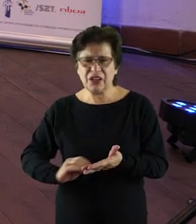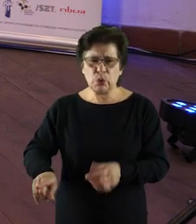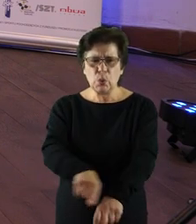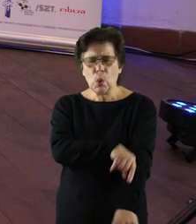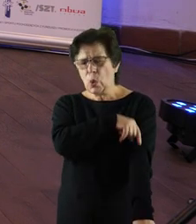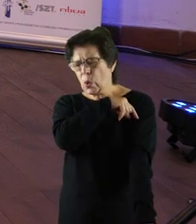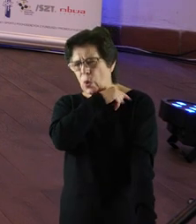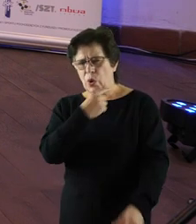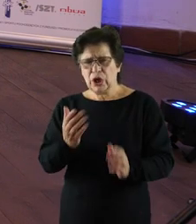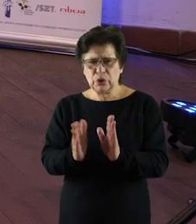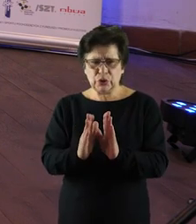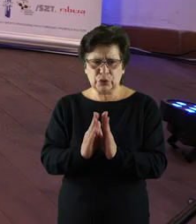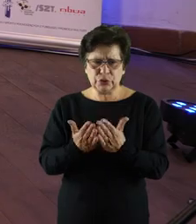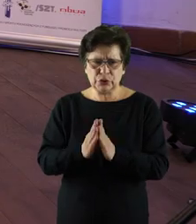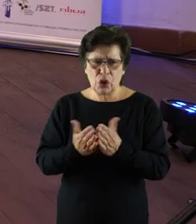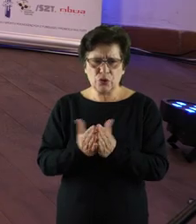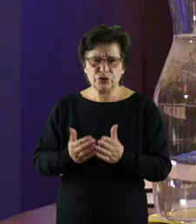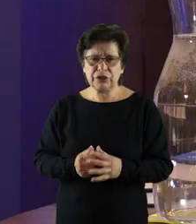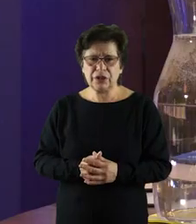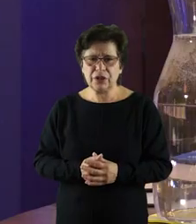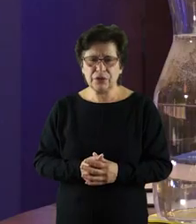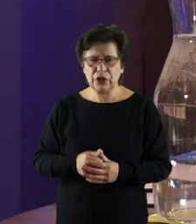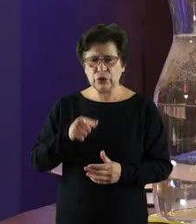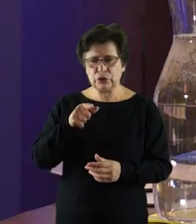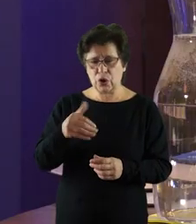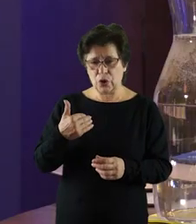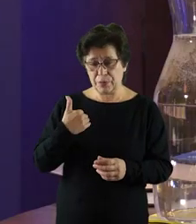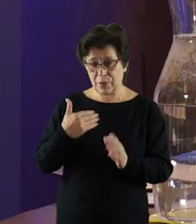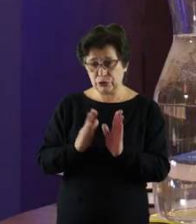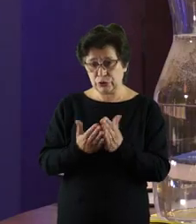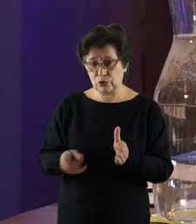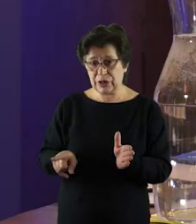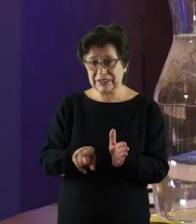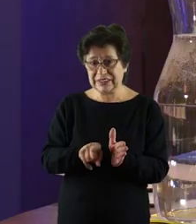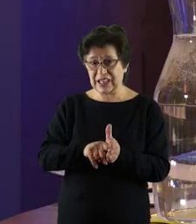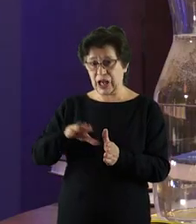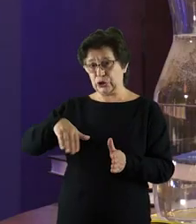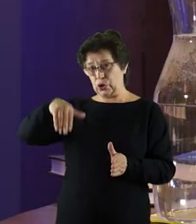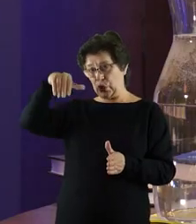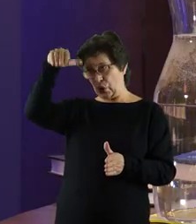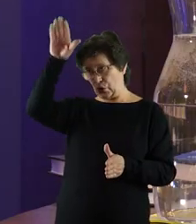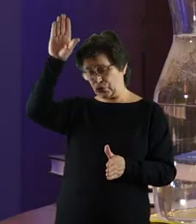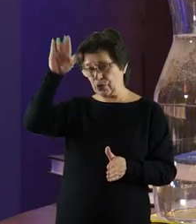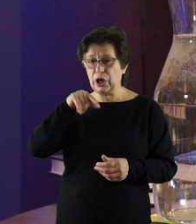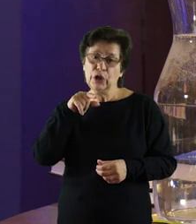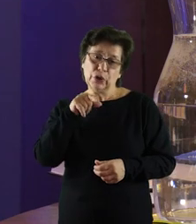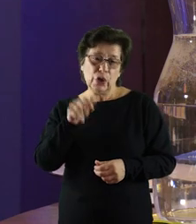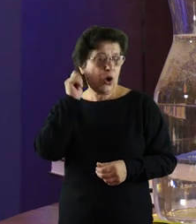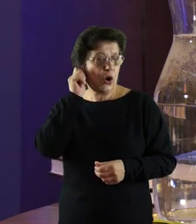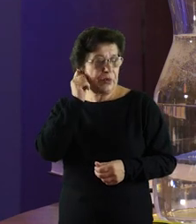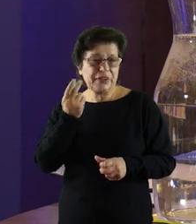książki, a był to chyba Gobelin, powieść dla dorosłych, o pani, która nadużywa alkoholu. To był trudny temat